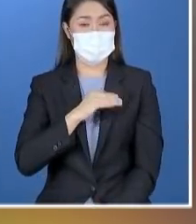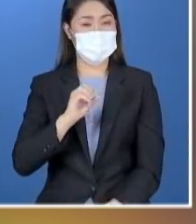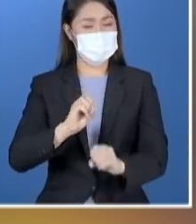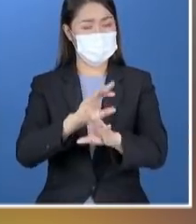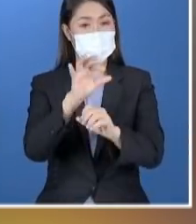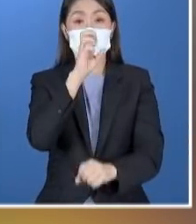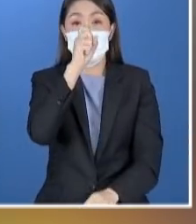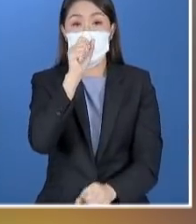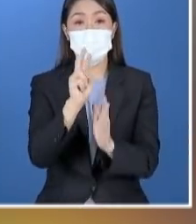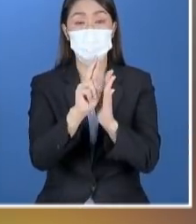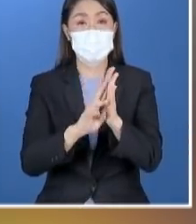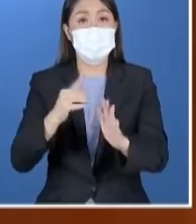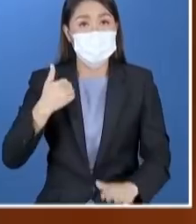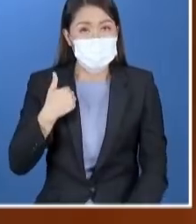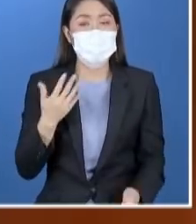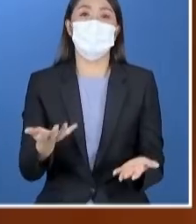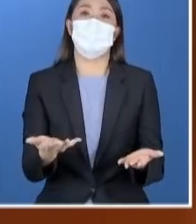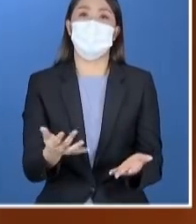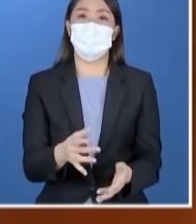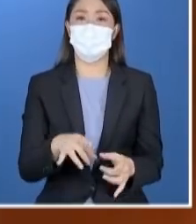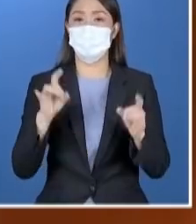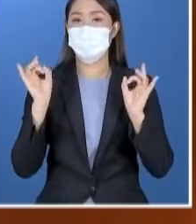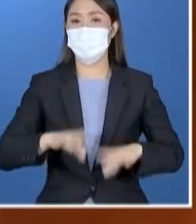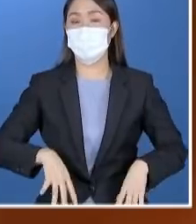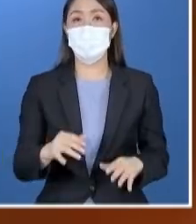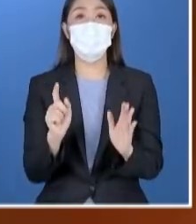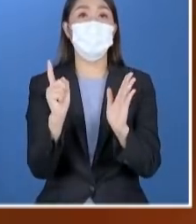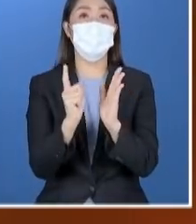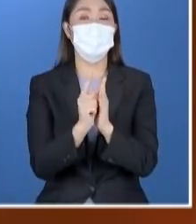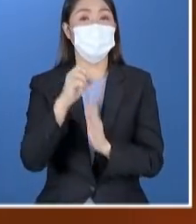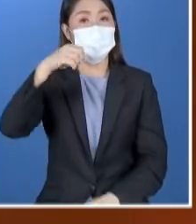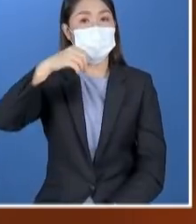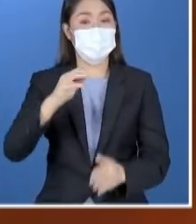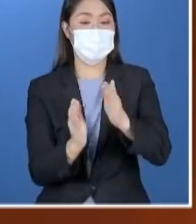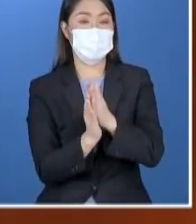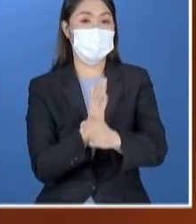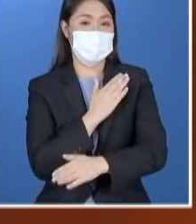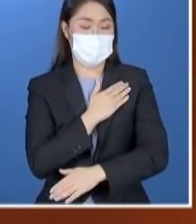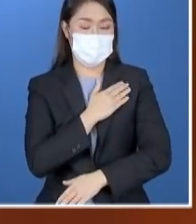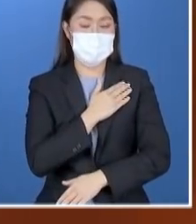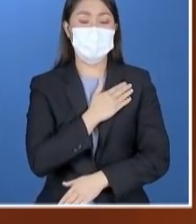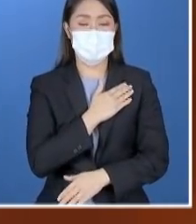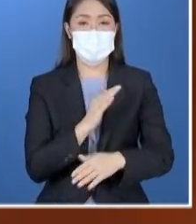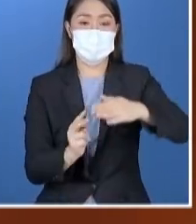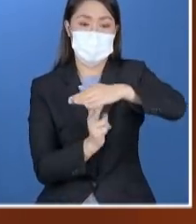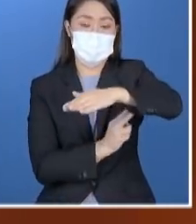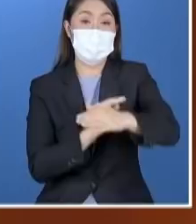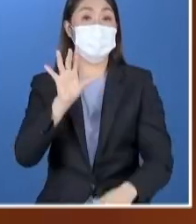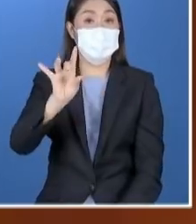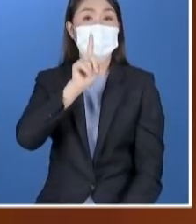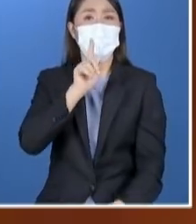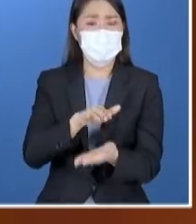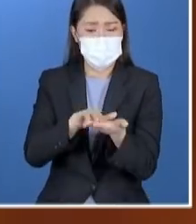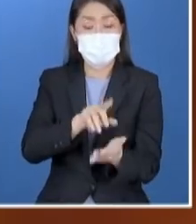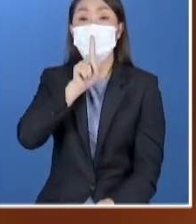เพราะทดลองระบบไปกันถึงนั่น ผู้สื่อข่าวเราก็เจอกับช่างไฟฟ้าสะพานพระราม8คุณชัยศรีค่ะแล้วก็ขออนุญาตสอบถาม